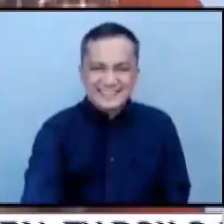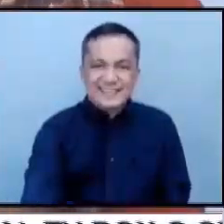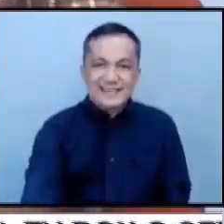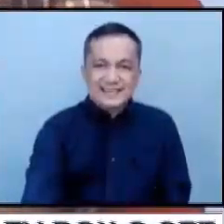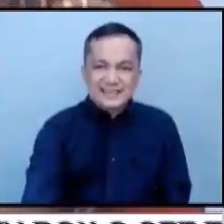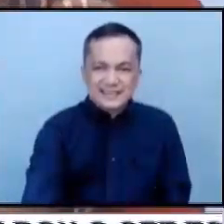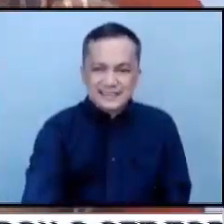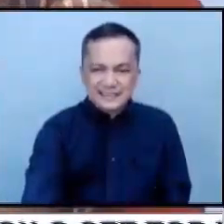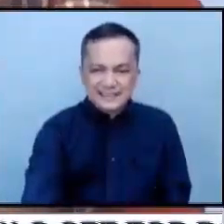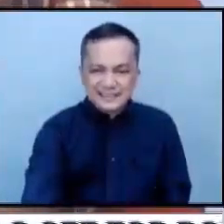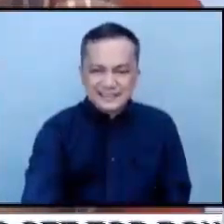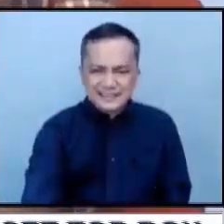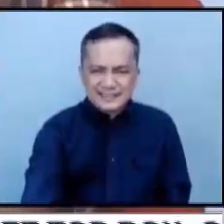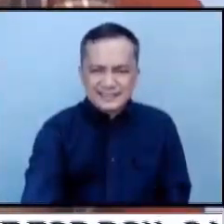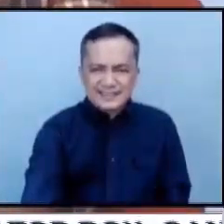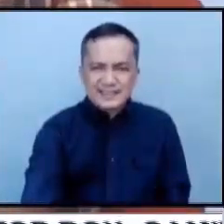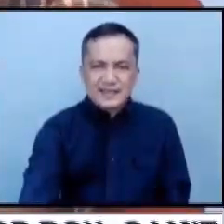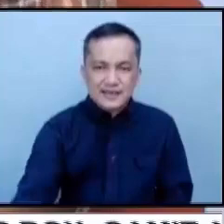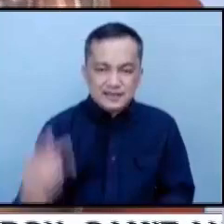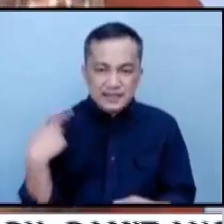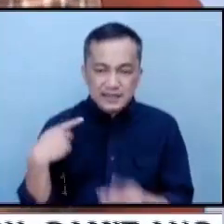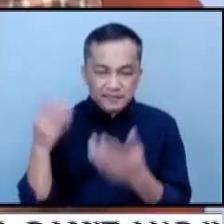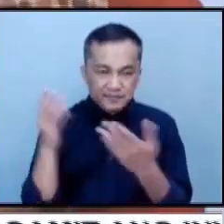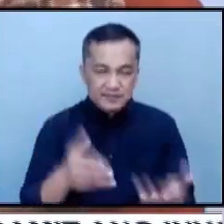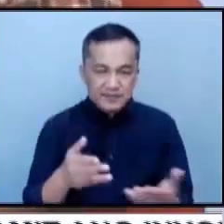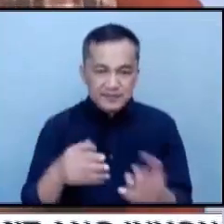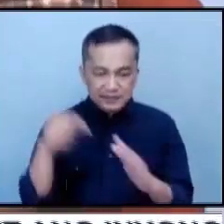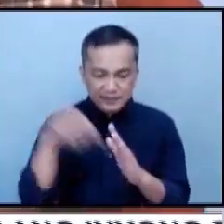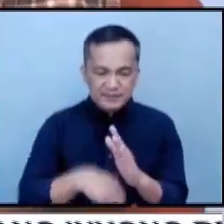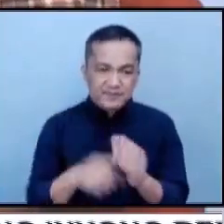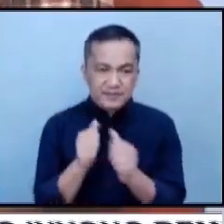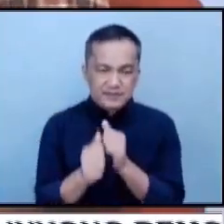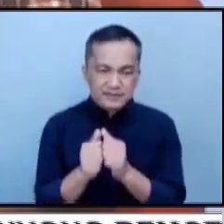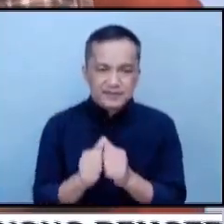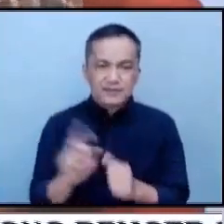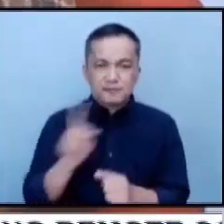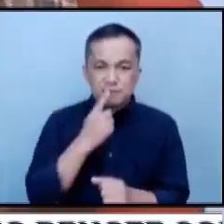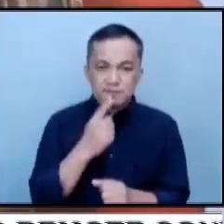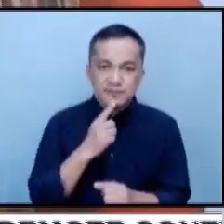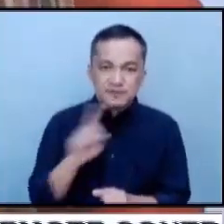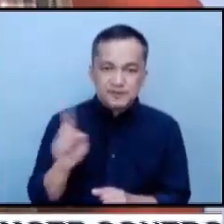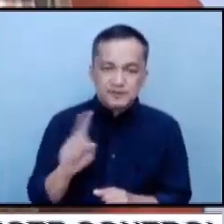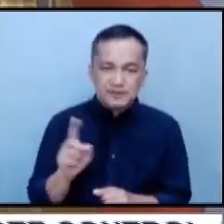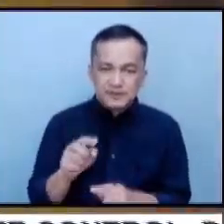dalang malalim na kaulugan o ibang meaning. Kung ano nga ba yan? Ito, panoorin natin mga RSP.